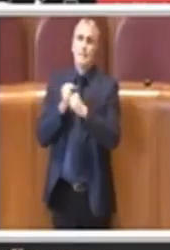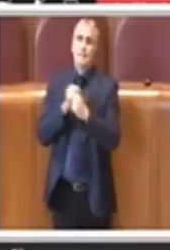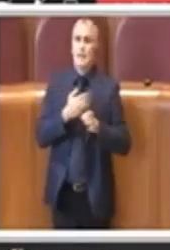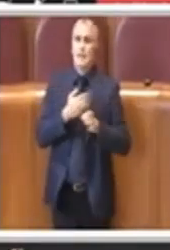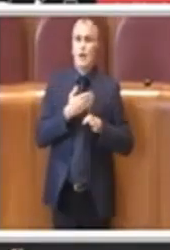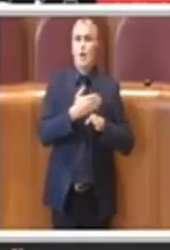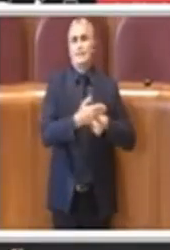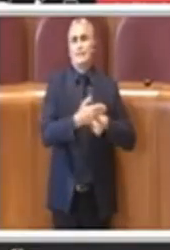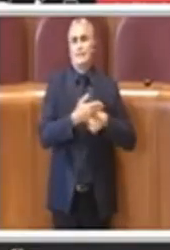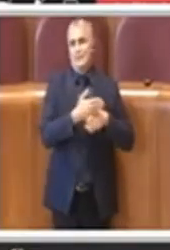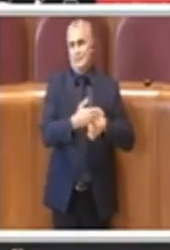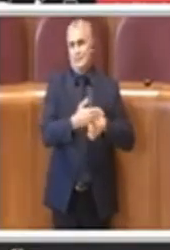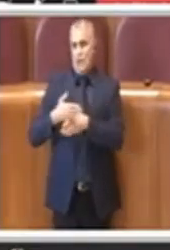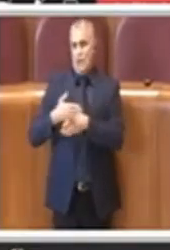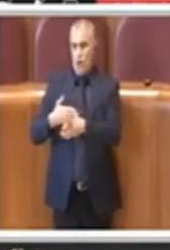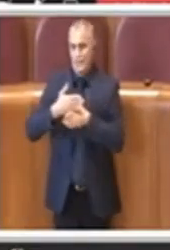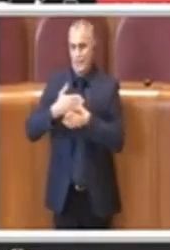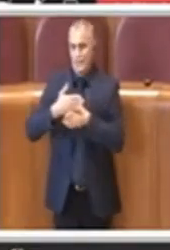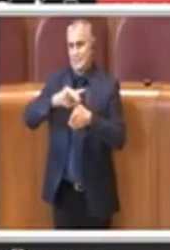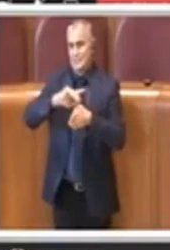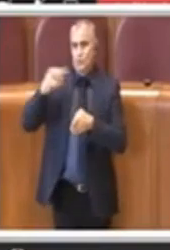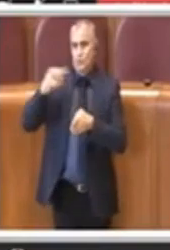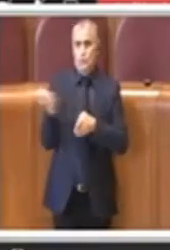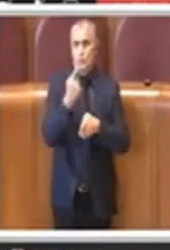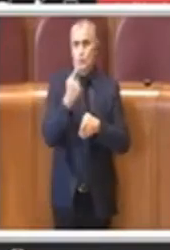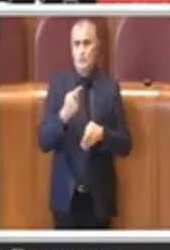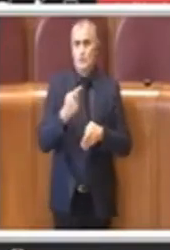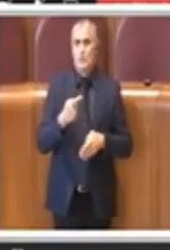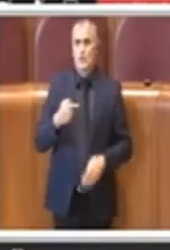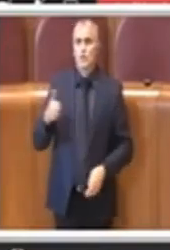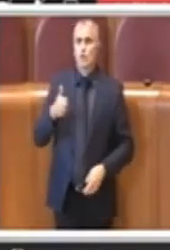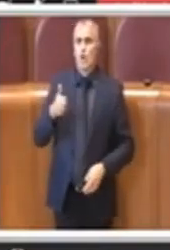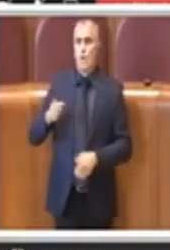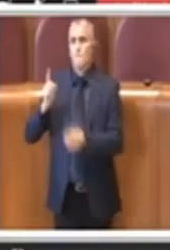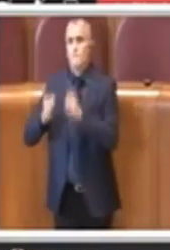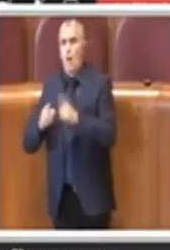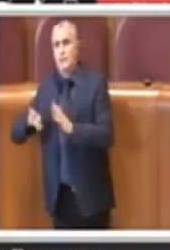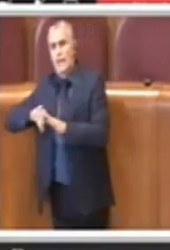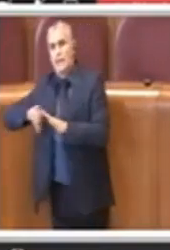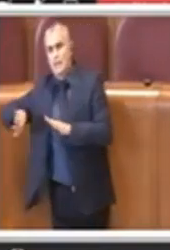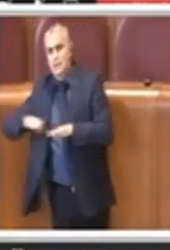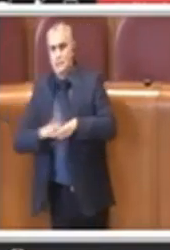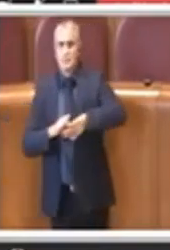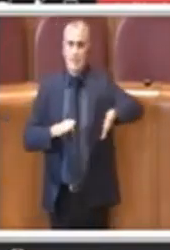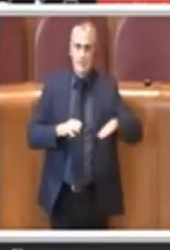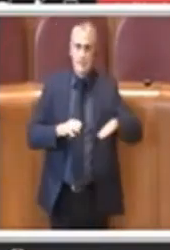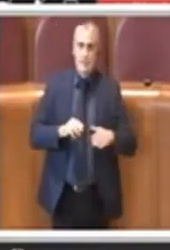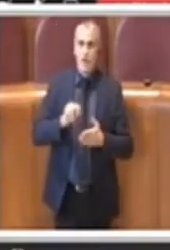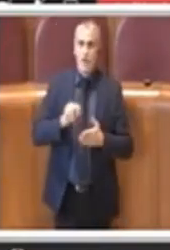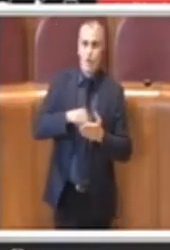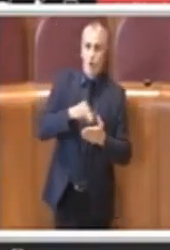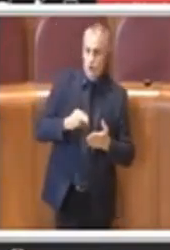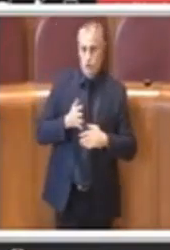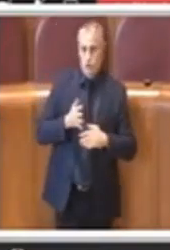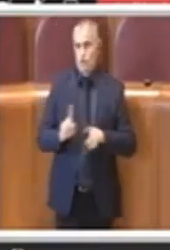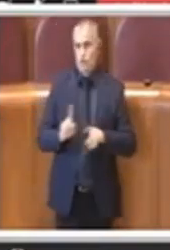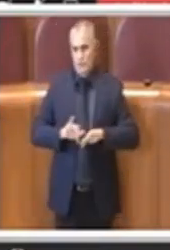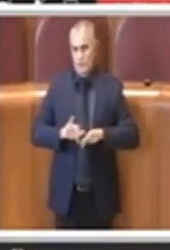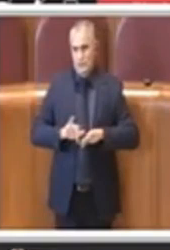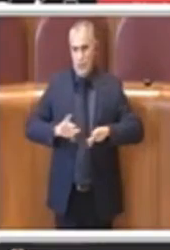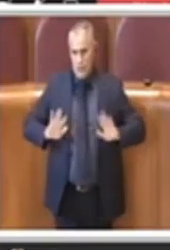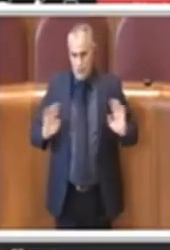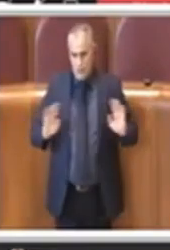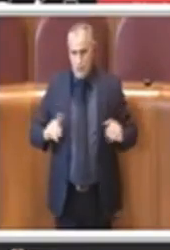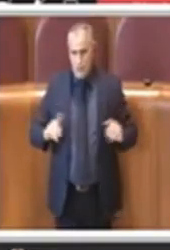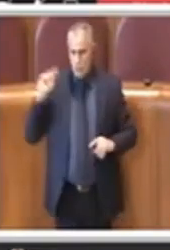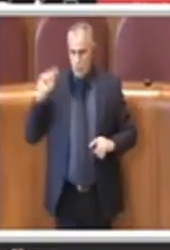una battaglia che deve essere di tutti e che non deve essere una battaglia politica e dei voti. Io mi dispiace